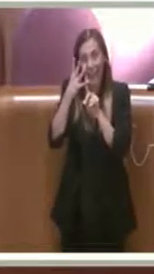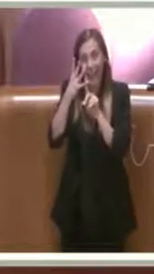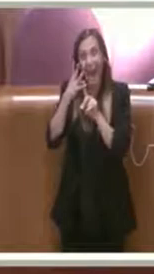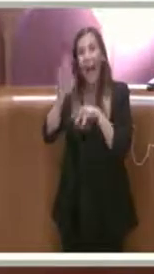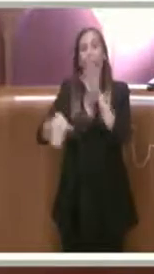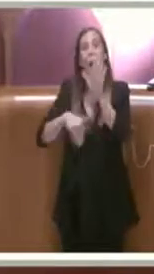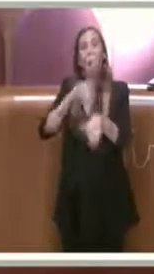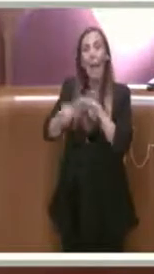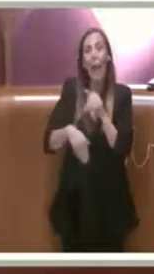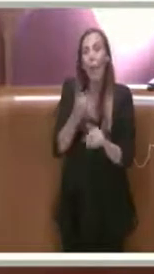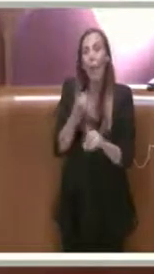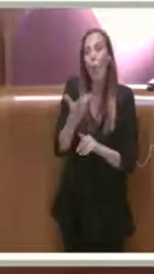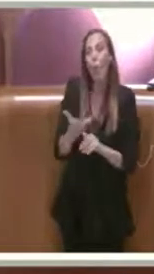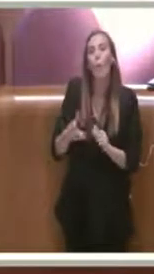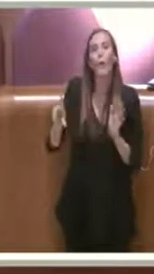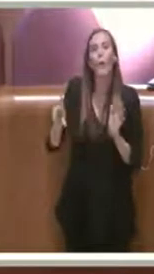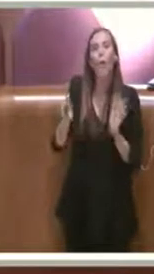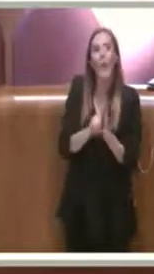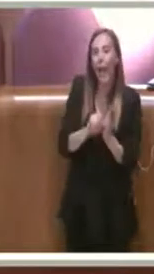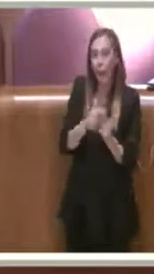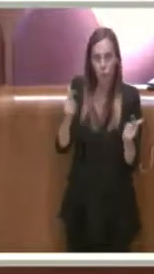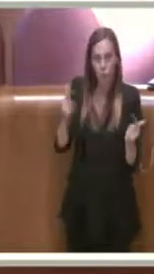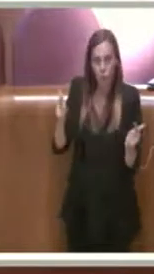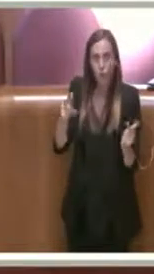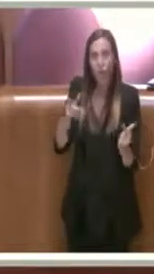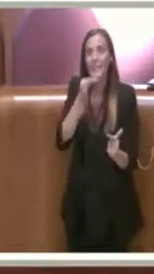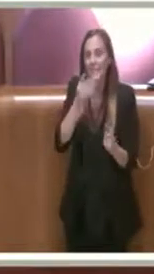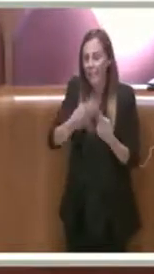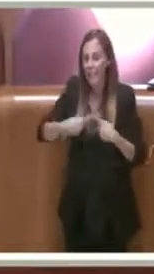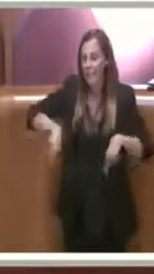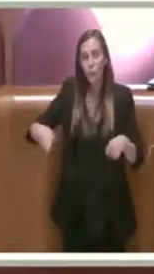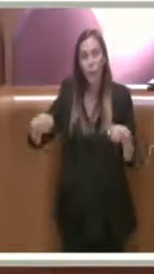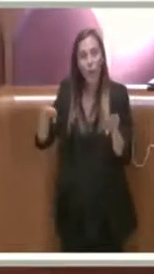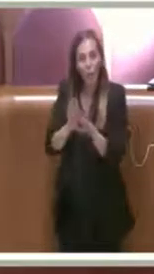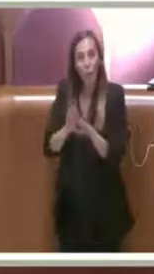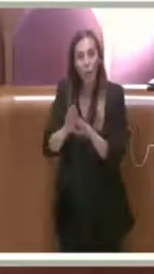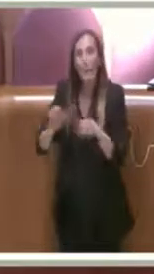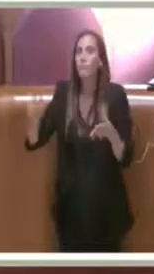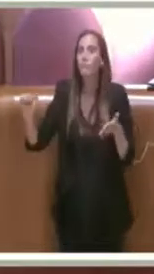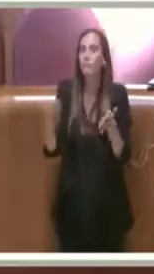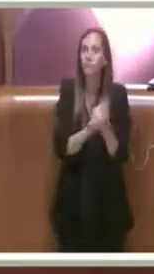terza mancanza consecutiva del numero legale. Crediamo che sia importante